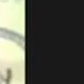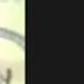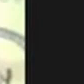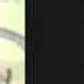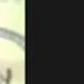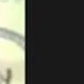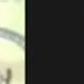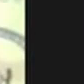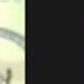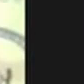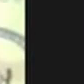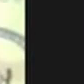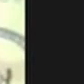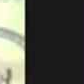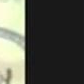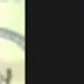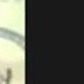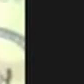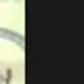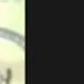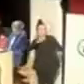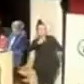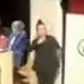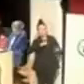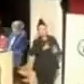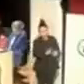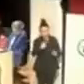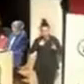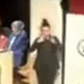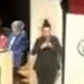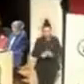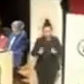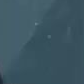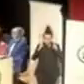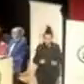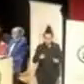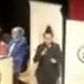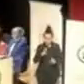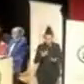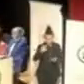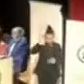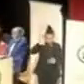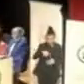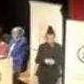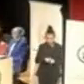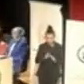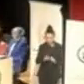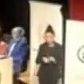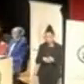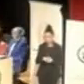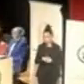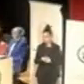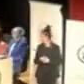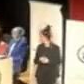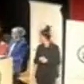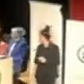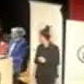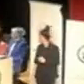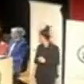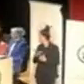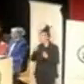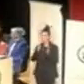kaynaklı olduğunu fark ettik. Ve yaptığımız, araştırdığımız bilimsel kaynaklara da çok özür